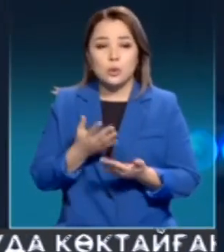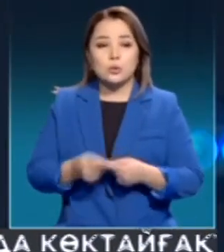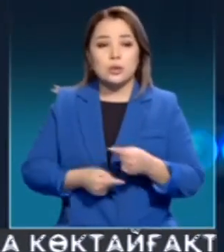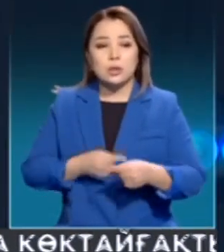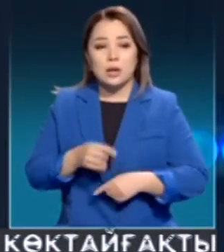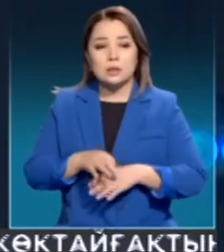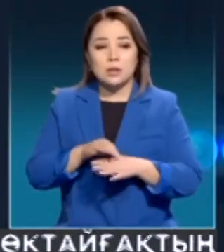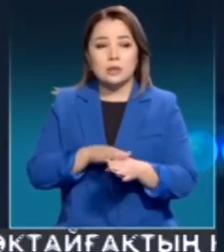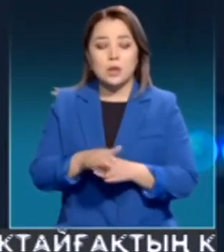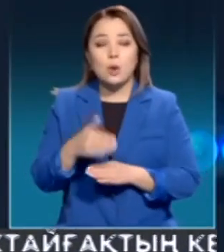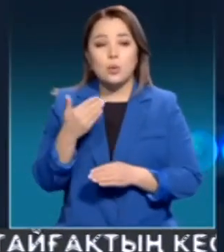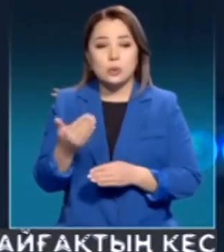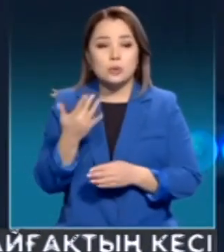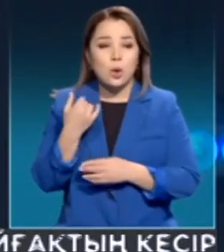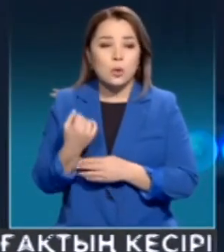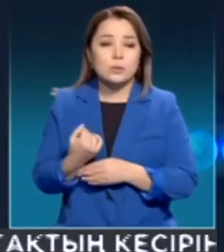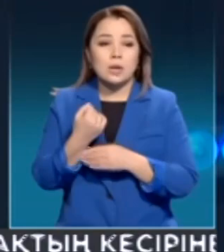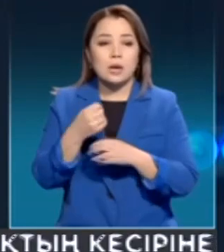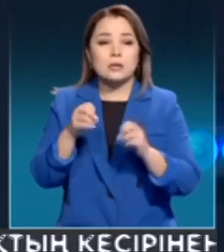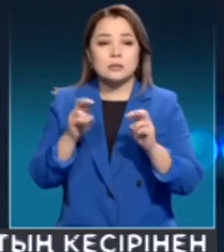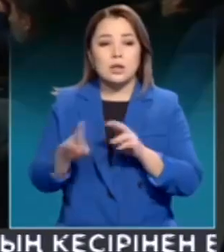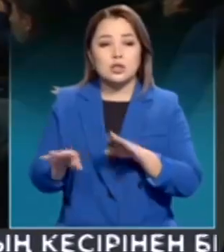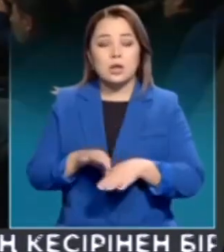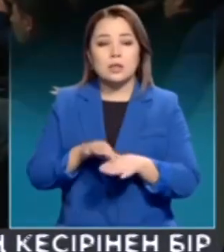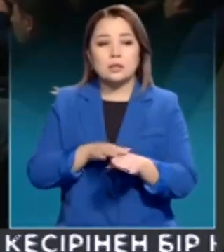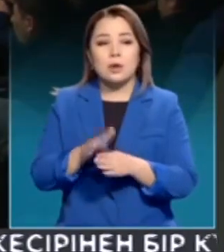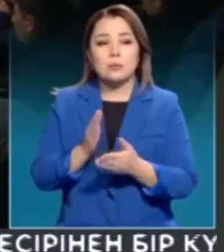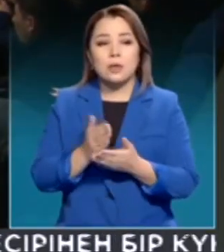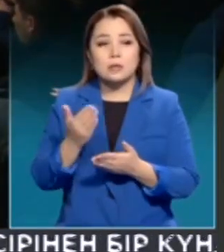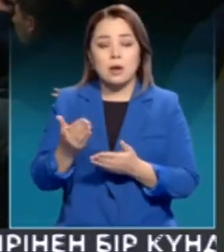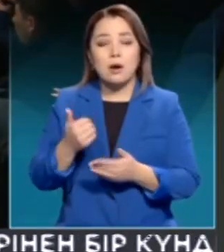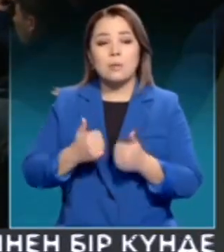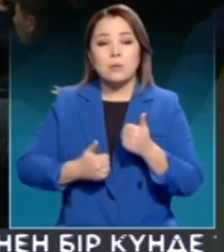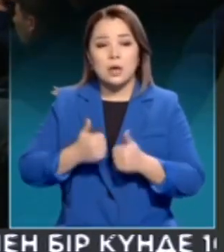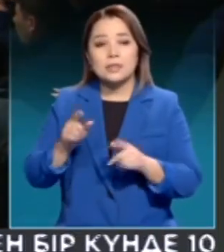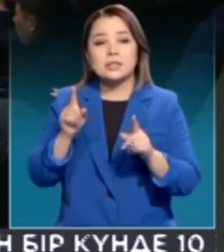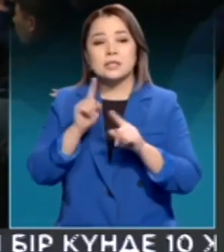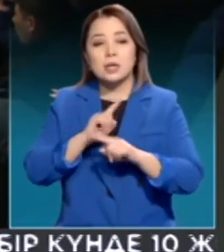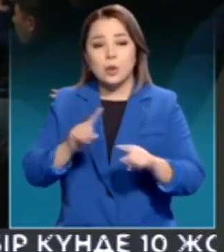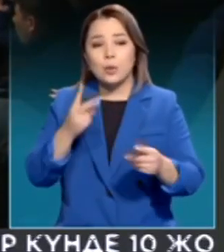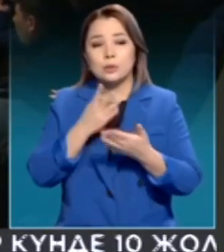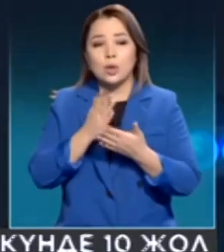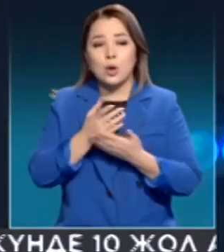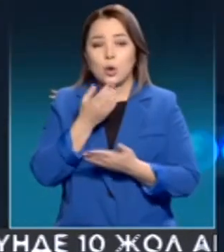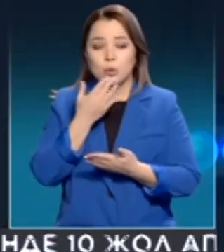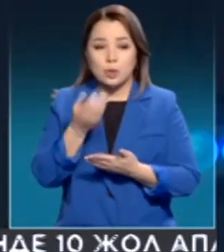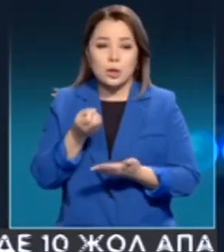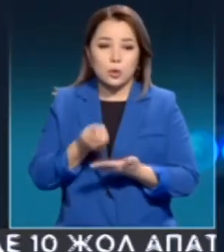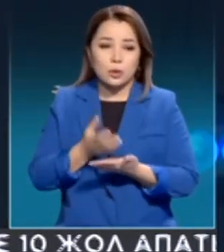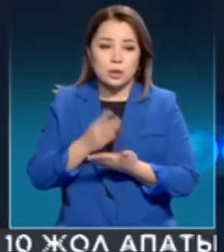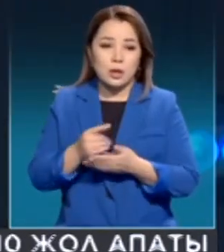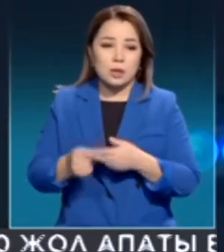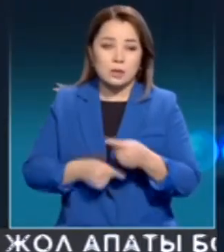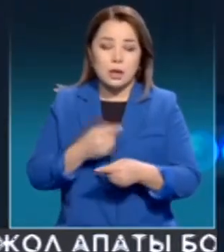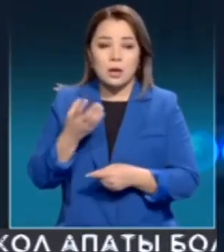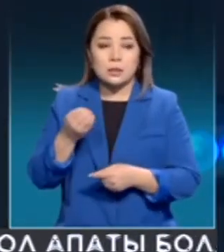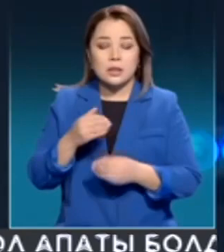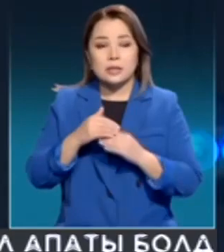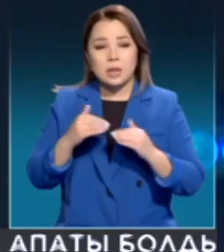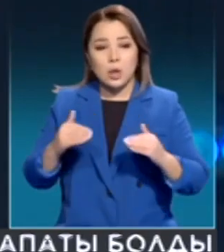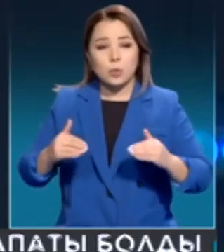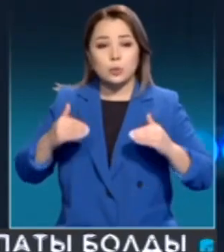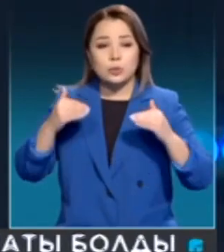құндылықтарға, соларды қолдауға арналған іс шаралар екен. Бұл байқаудың орны ерекше, ұлттық құндылықтарымызды тағы бір